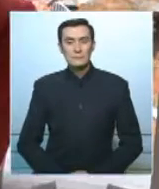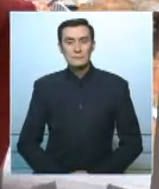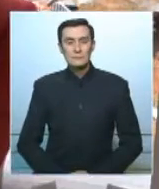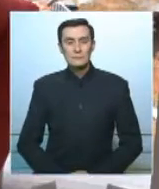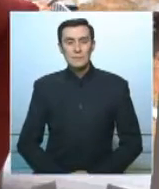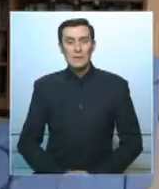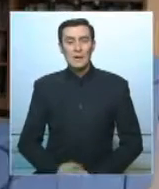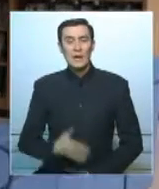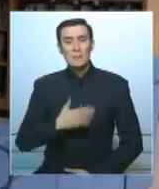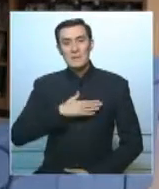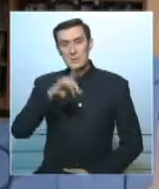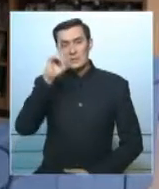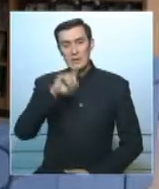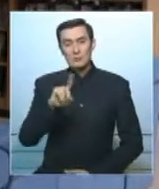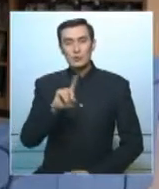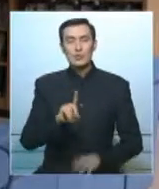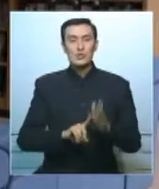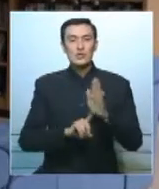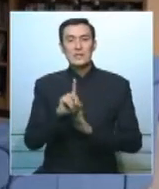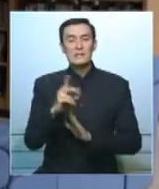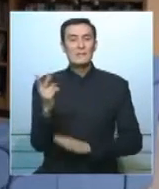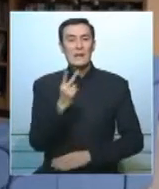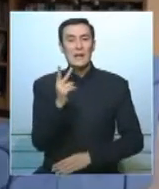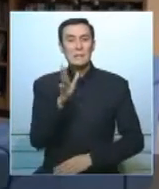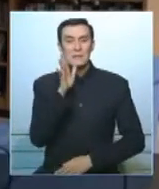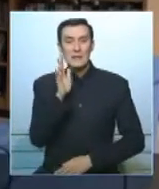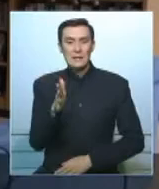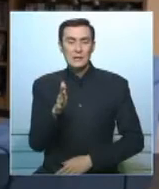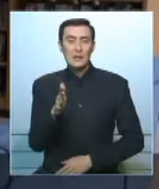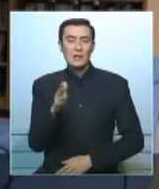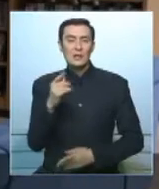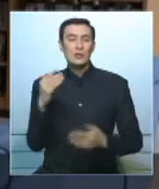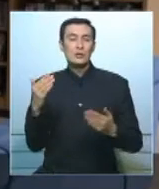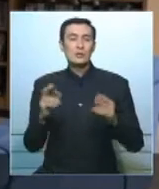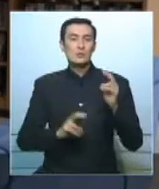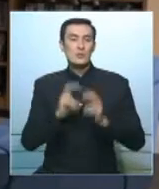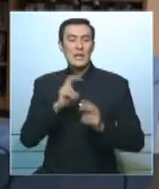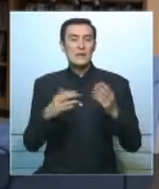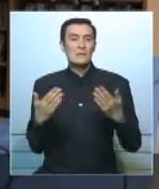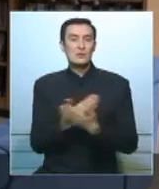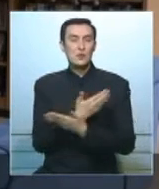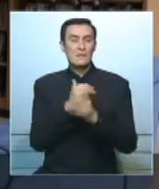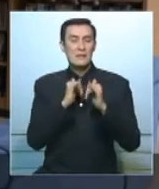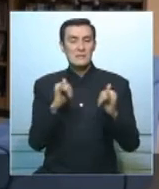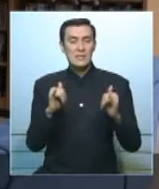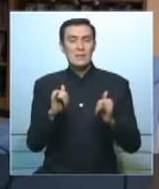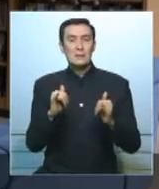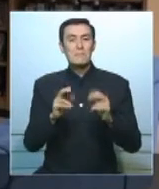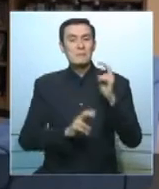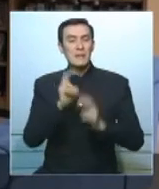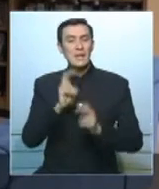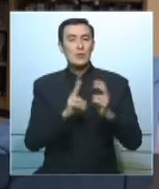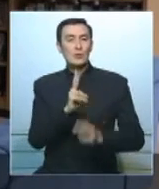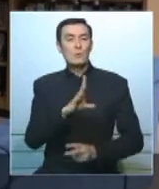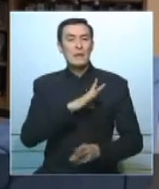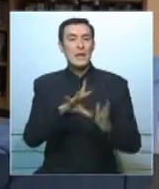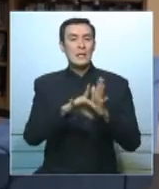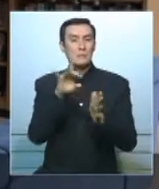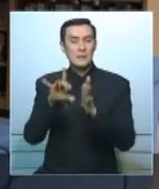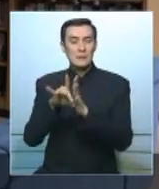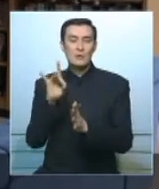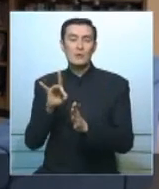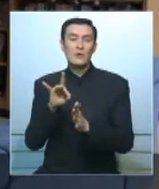Ну, мы все знаем, что уже начинается вторая пятилетка индустриально-инновационного развития. И для предприятий, которые были определены в